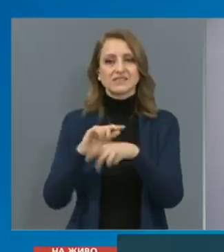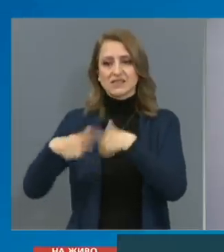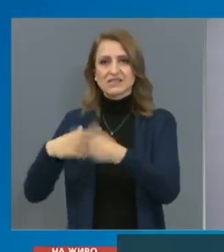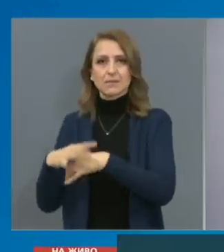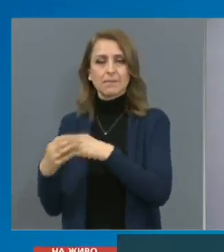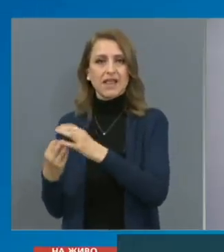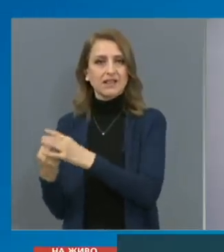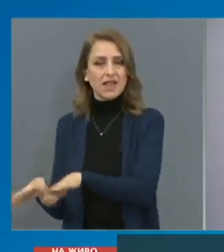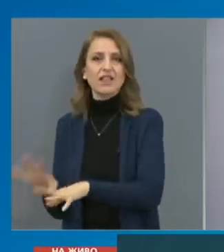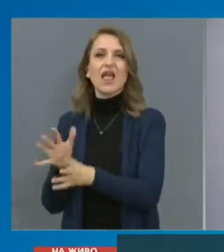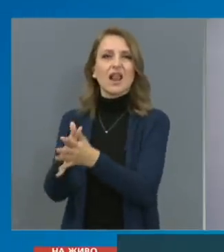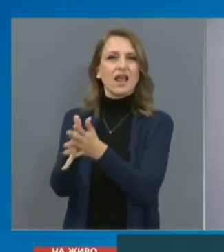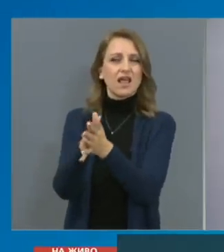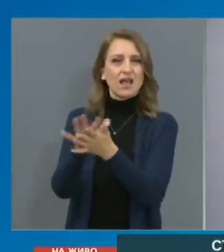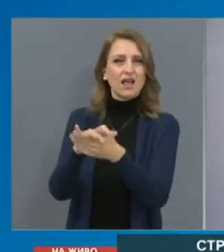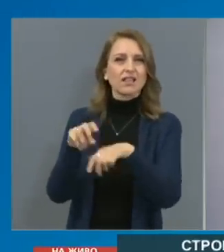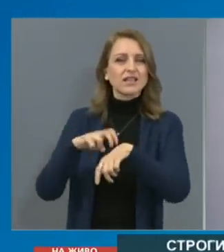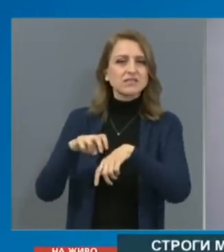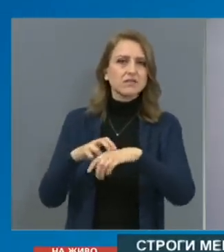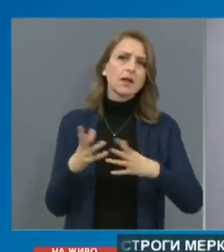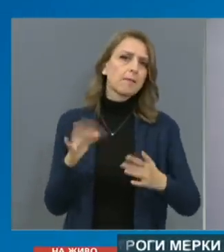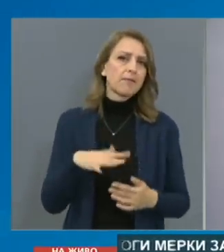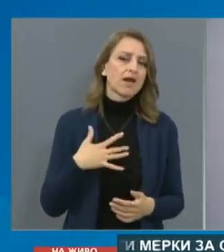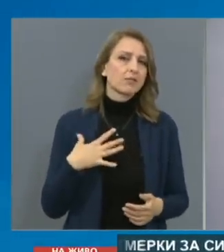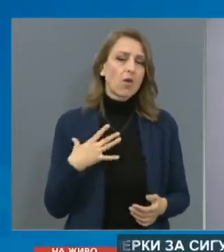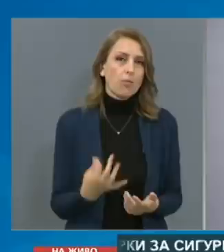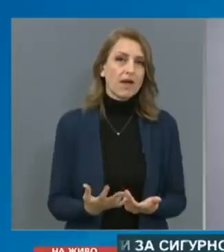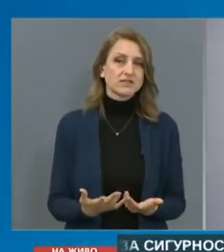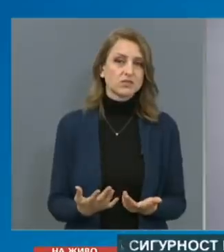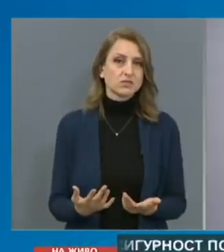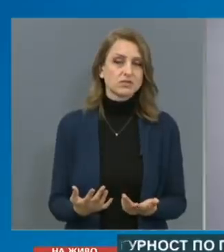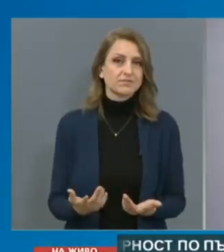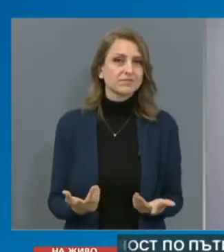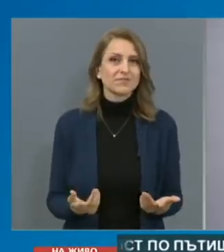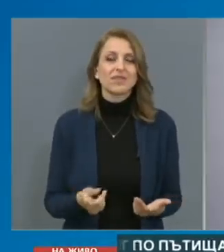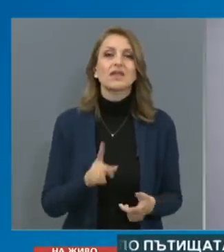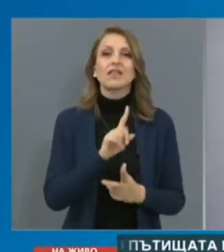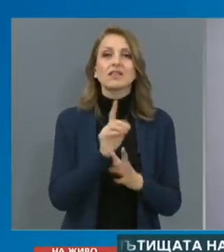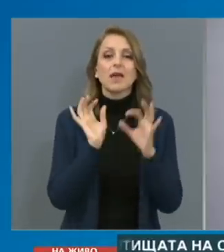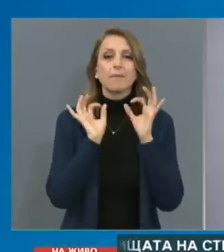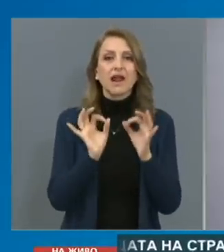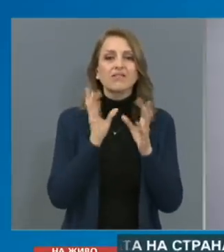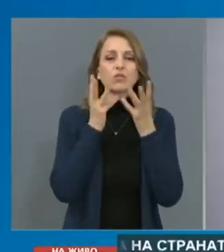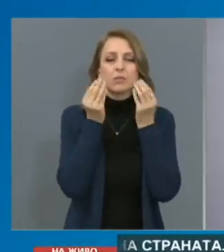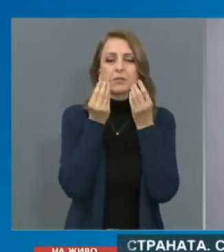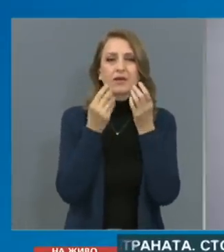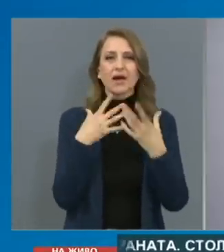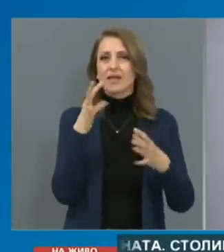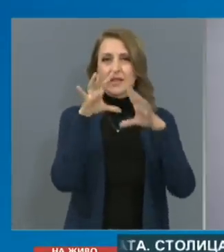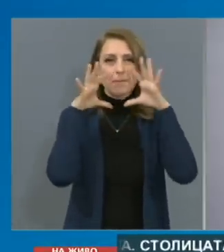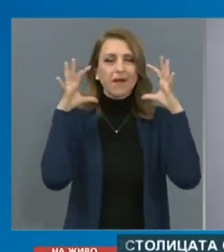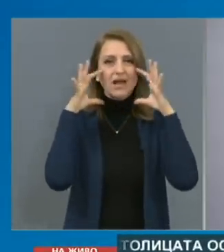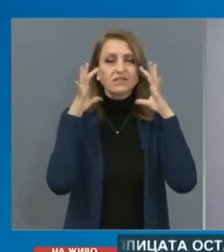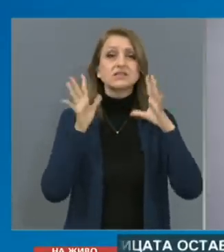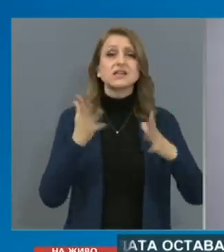или стерилизирани, то вече опасността е реална. Неправилното боравяне с маската също води дори до